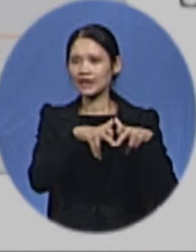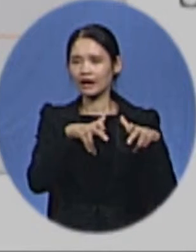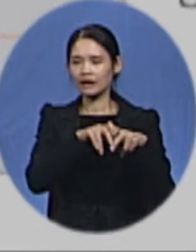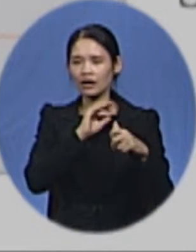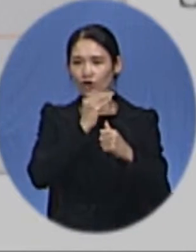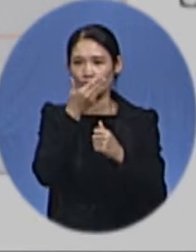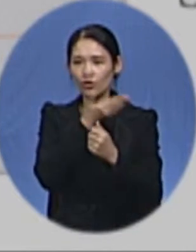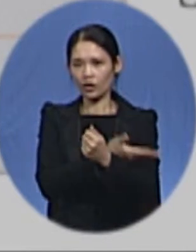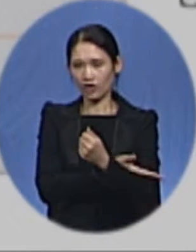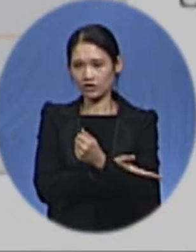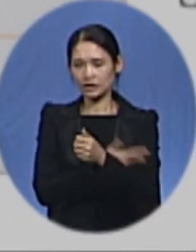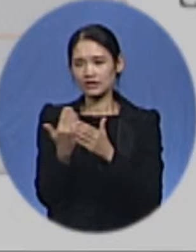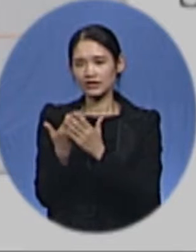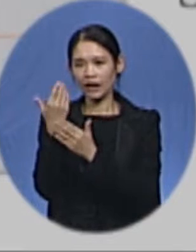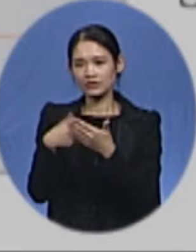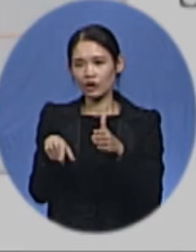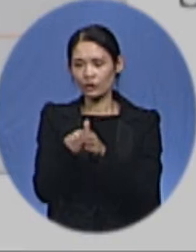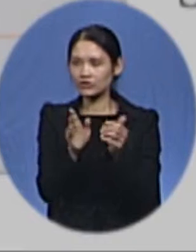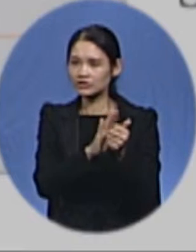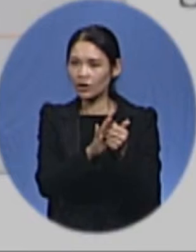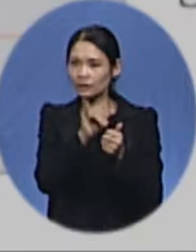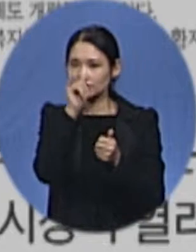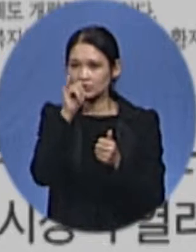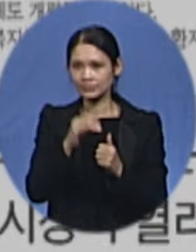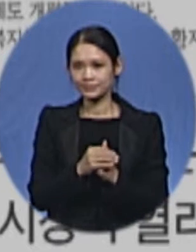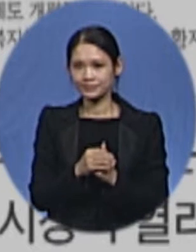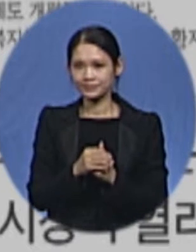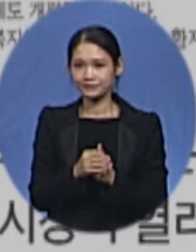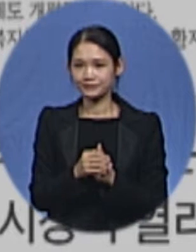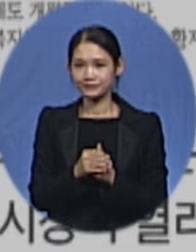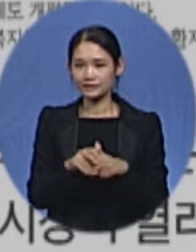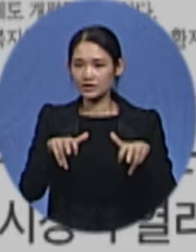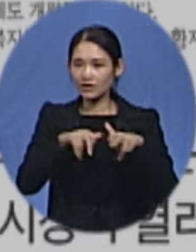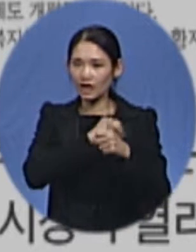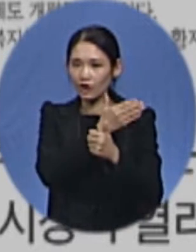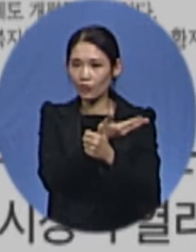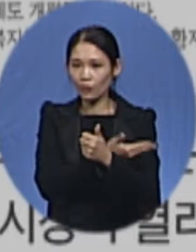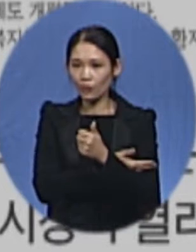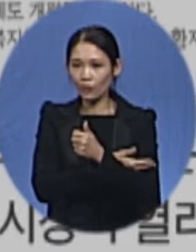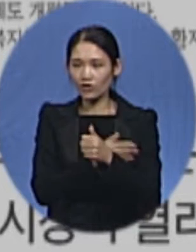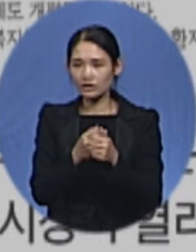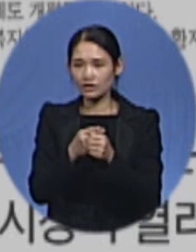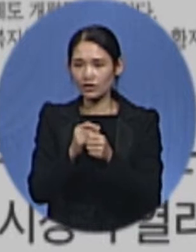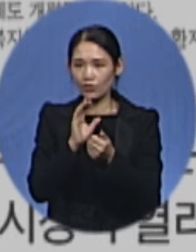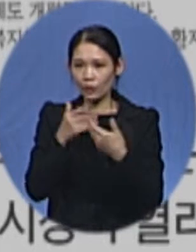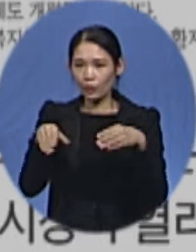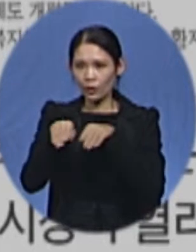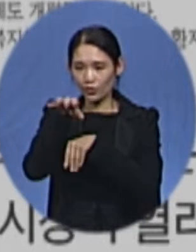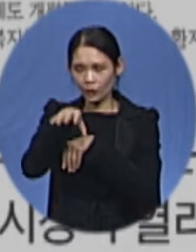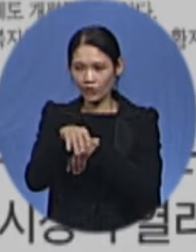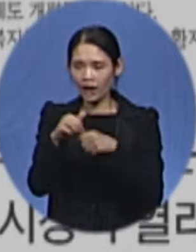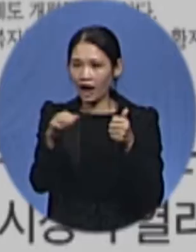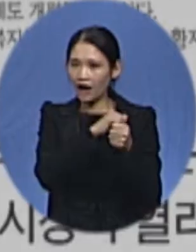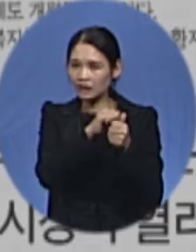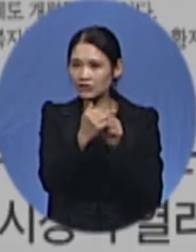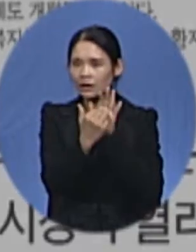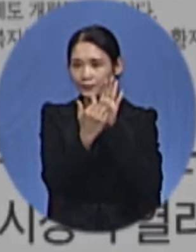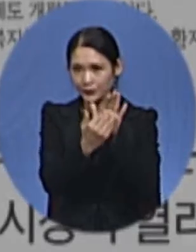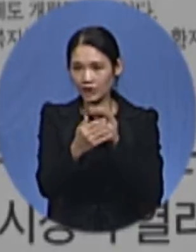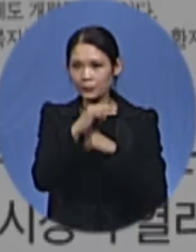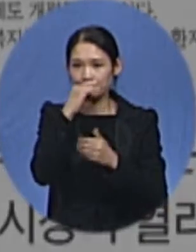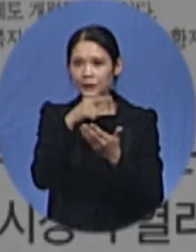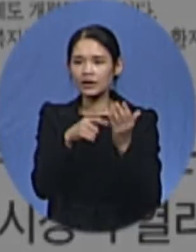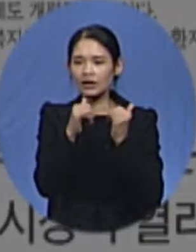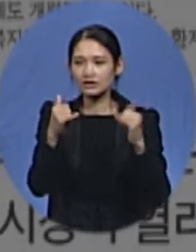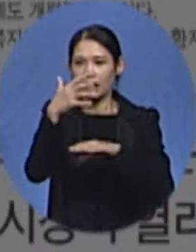권익 향상을 위한 서비스 확대가 눈에 띕니다. 장애인 권익공호기관을 설치해 학대를 예방하고 피해자의